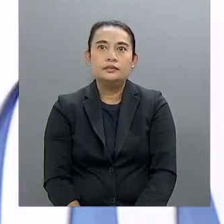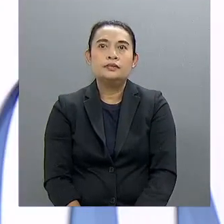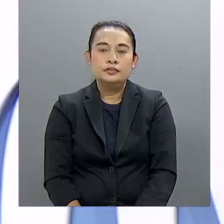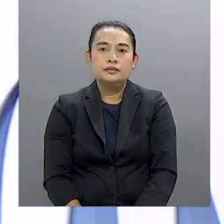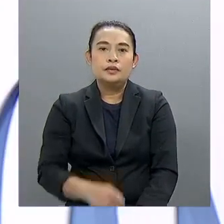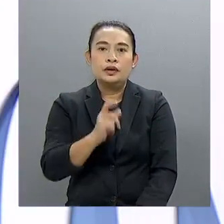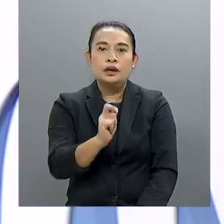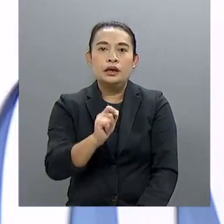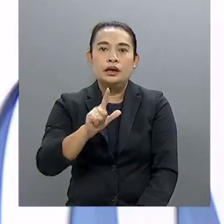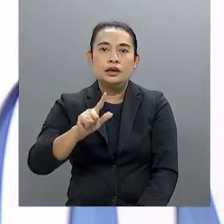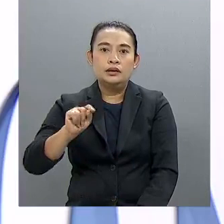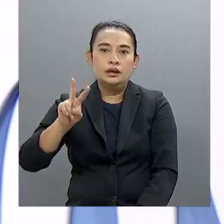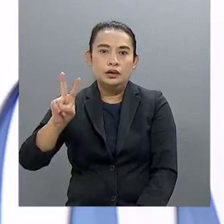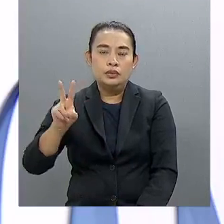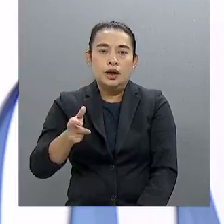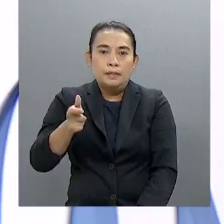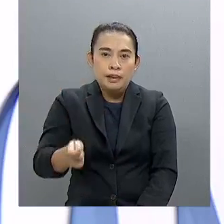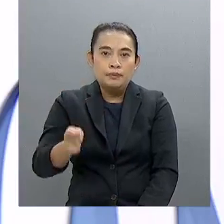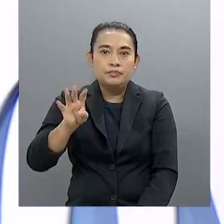จะเป็นครูหรือจะเป็นพ่อแม่ไม่จะเป็นโรงเรียนแล้วก็จะไปจนจะเป็นชุมชนนั้นหมายถึงว่าเครือข่ายที่มีความเกี่ยวข้องกับระบบการเรียนรู้กระบวนการเรียนรู้ของเด็กเนี่ยจะจะต้องเล่นอยู่ในสนามการเรียนรู้เดียวกันของเด็กเอลทีวีช่อง4 TV